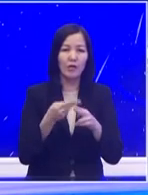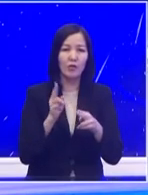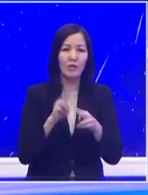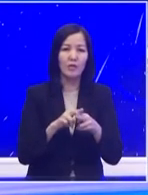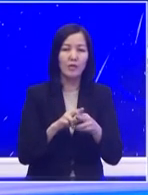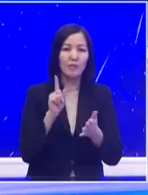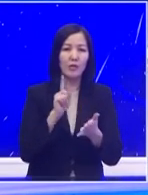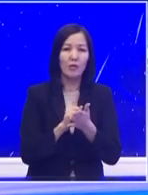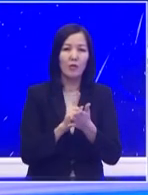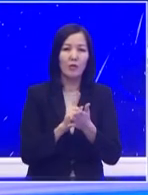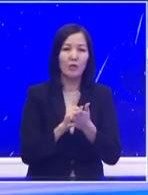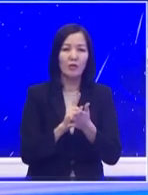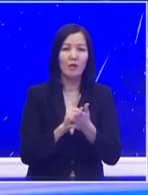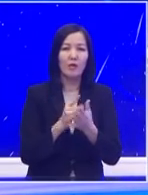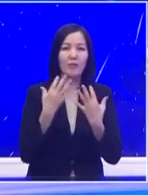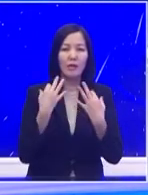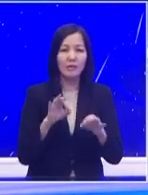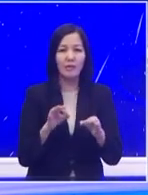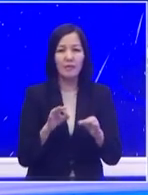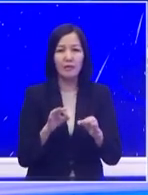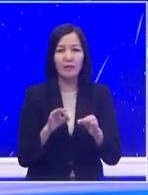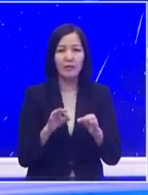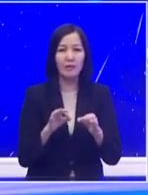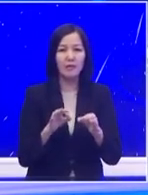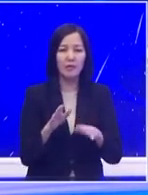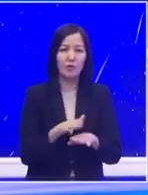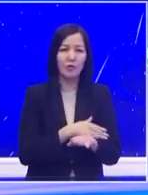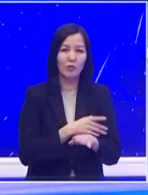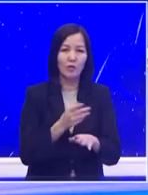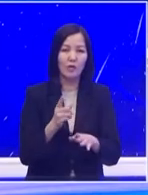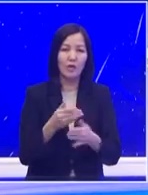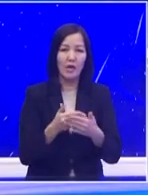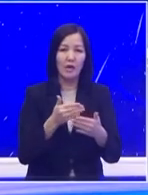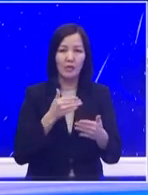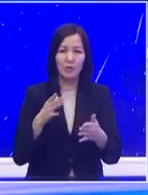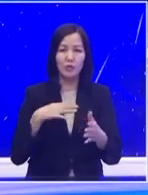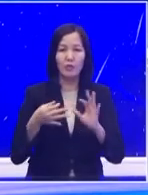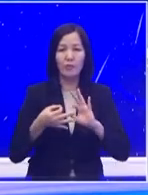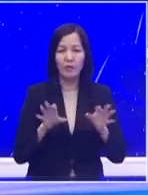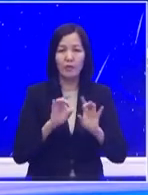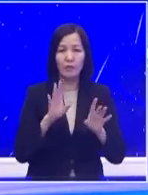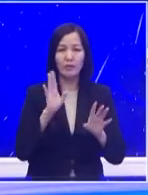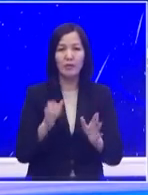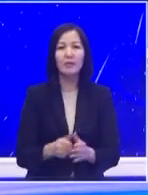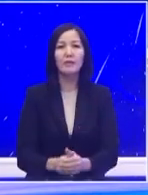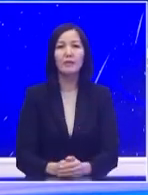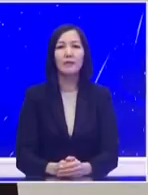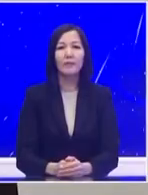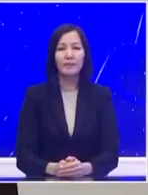По некоторым видам налогов послабления, а по некоторым и длительные отсрочки. Подробности в материале сюжета.